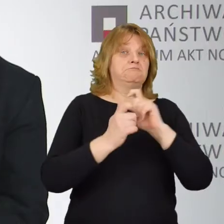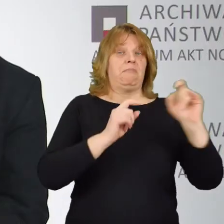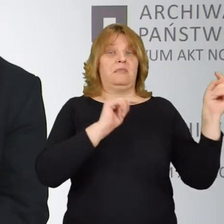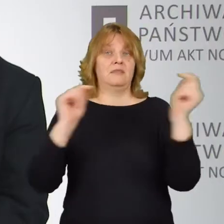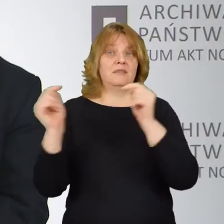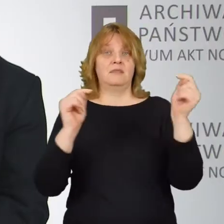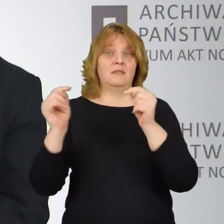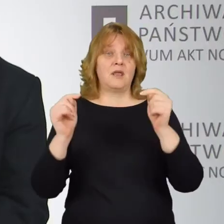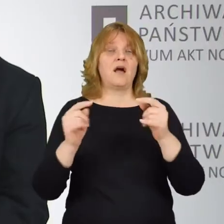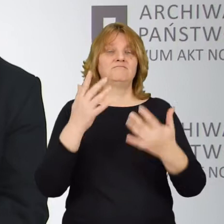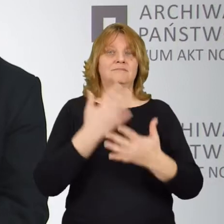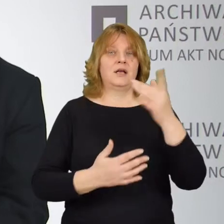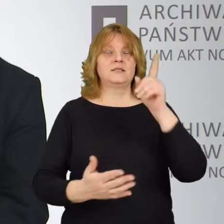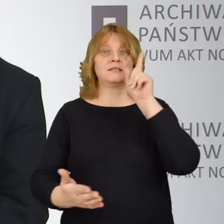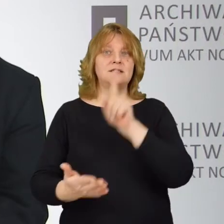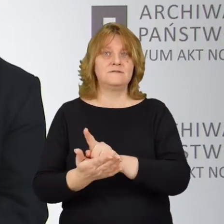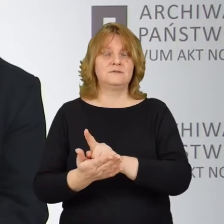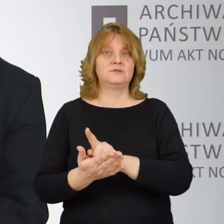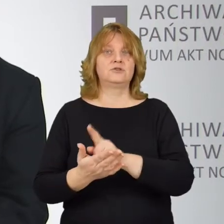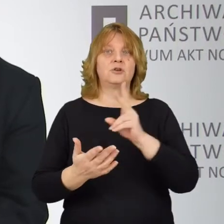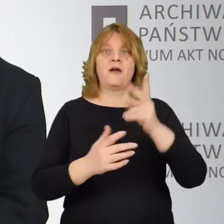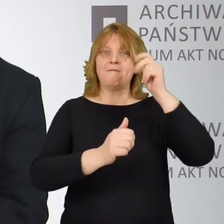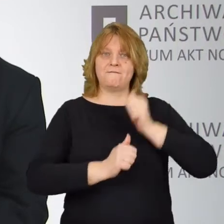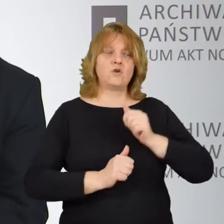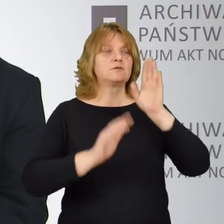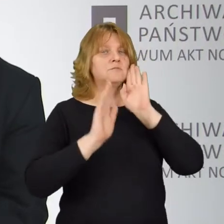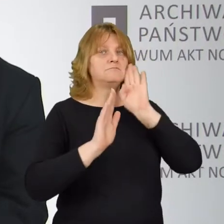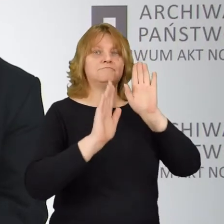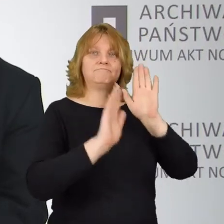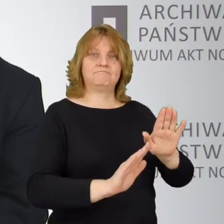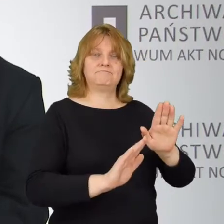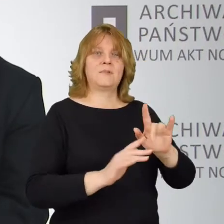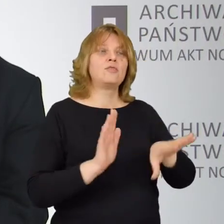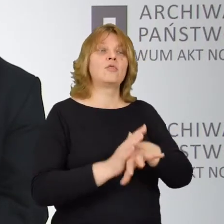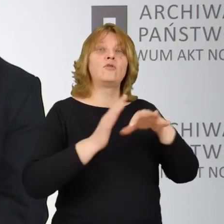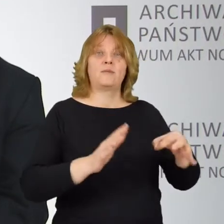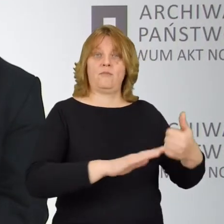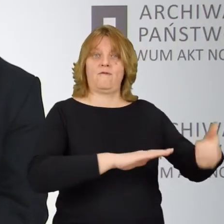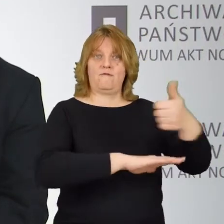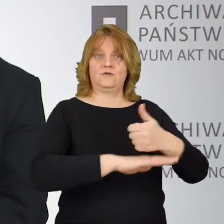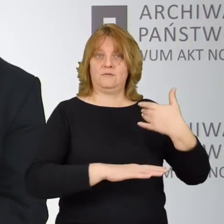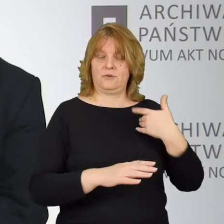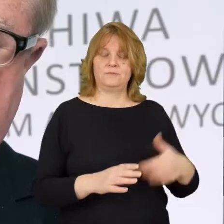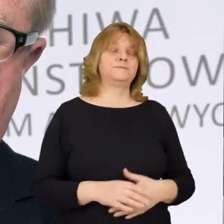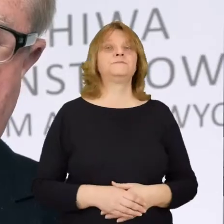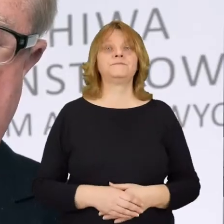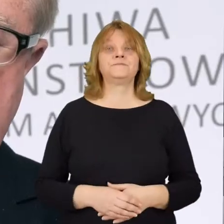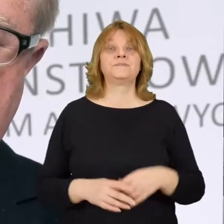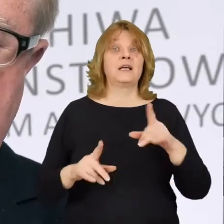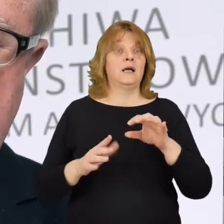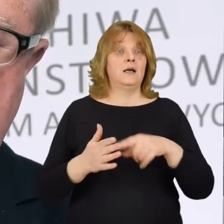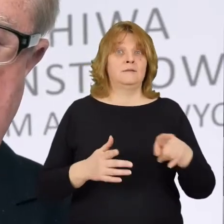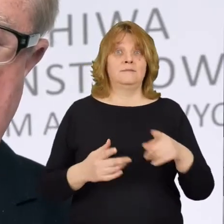Następuje dyskusja, jednak zwycięża opcja, by wojsko miało nadal dotychczasowego wodza. W